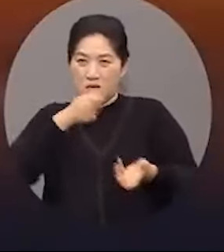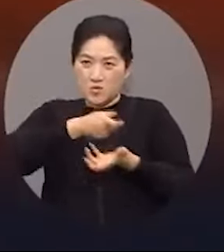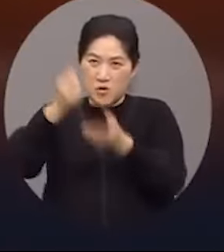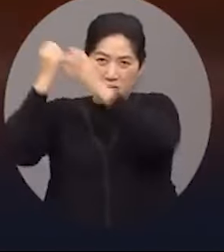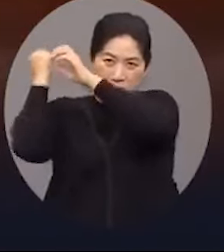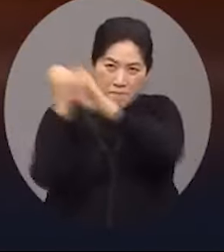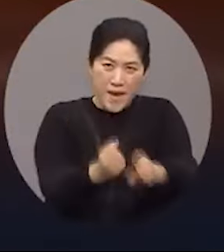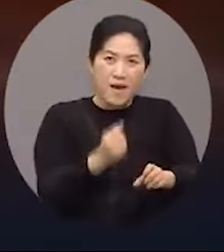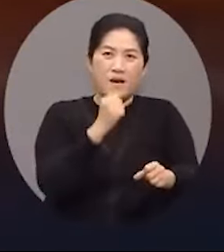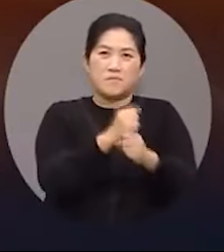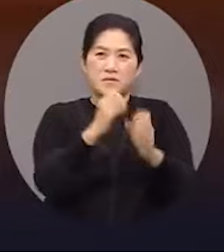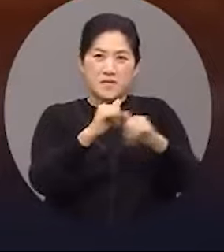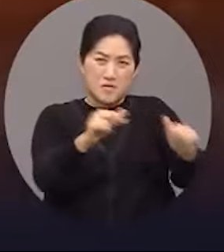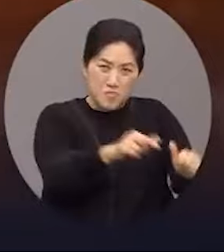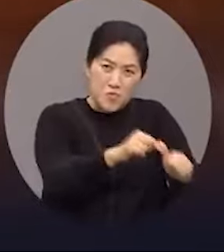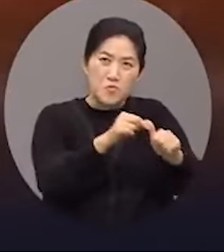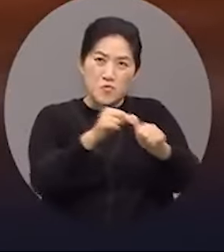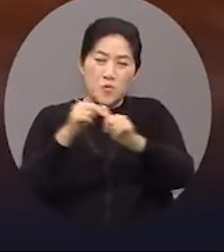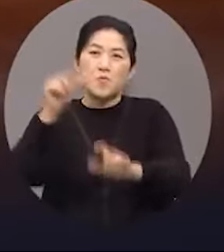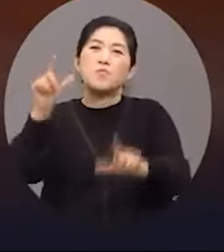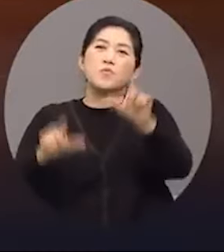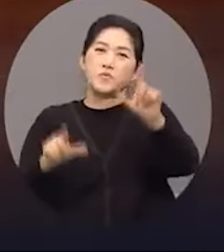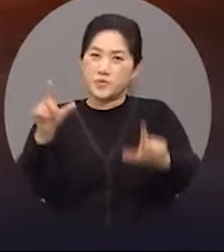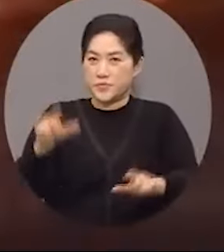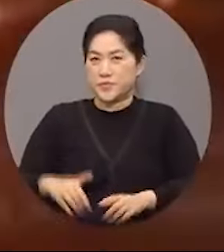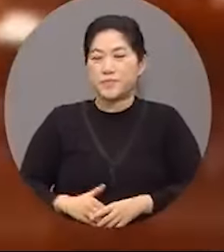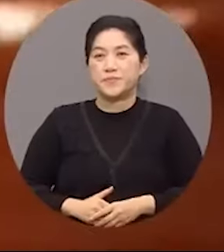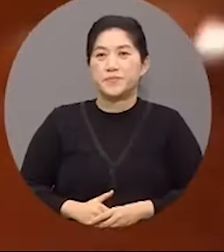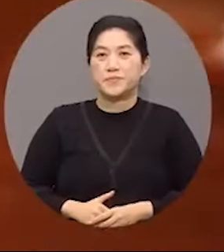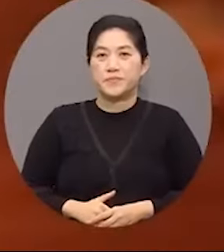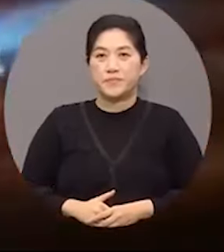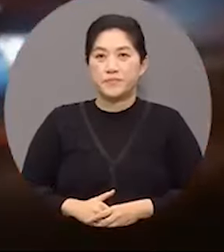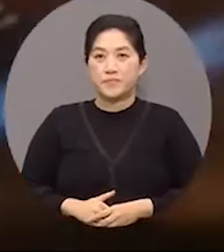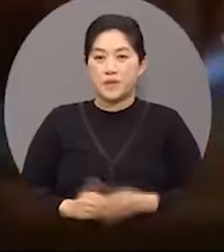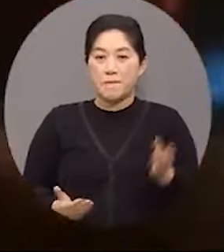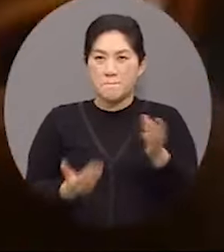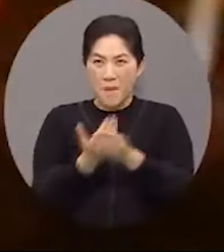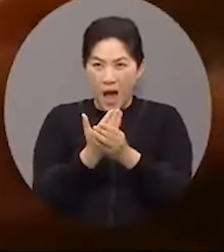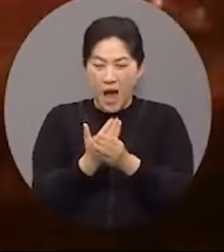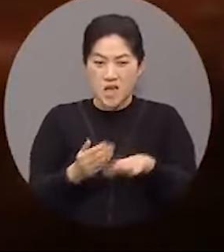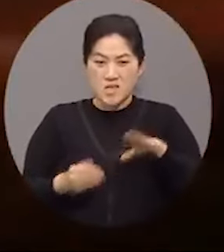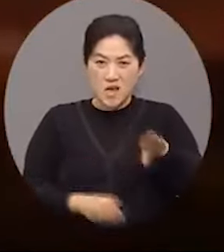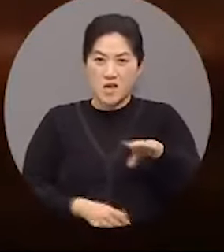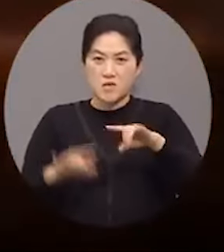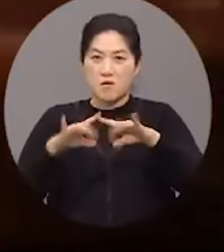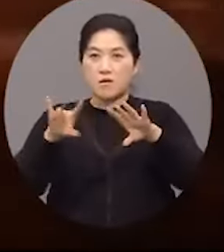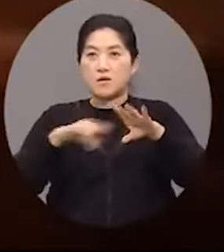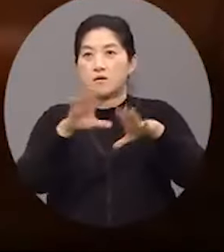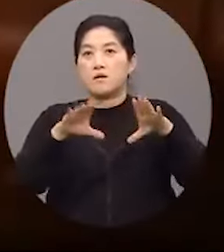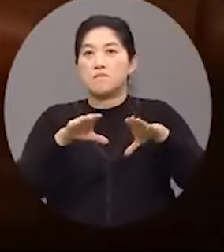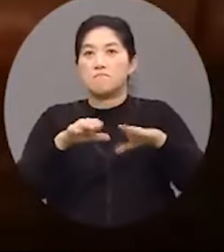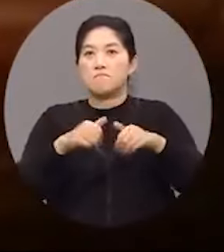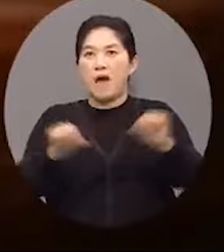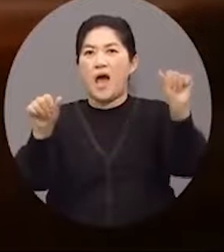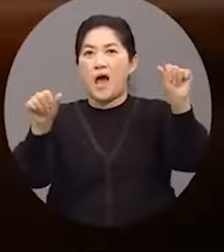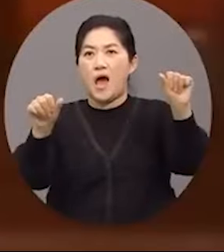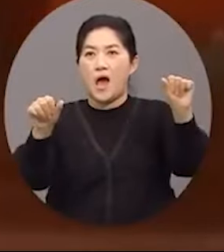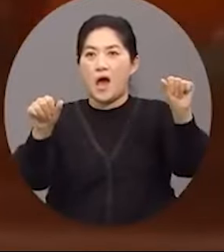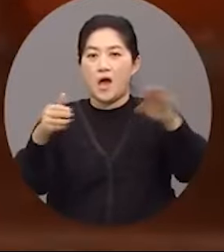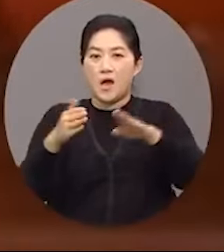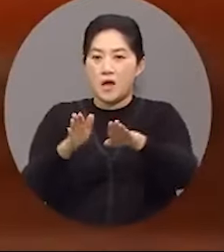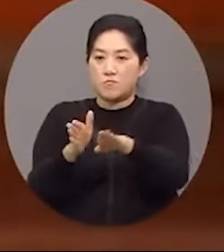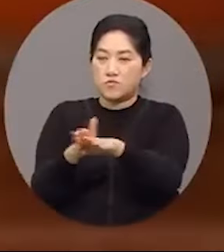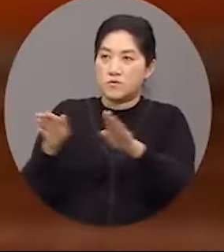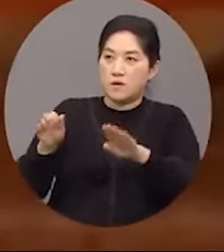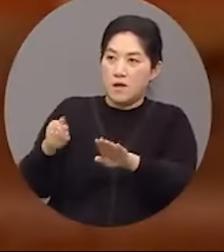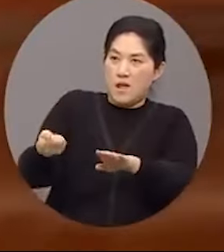깨면서 사람을 구하고 있는 그런 모습이었어요. 사고로 차량의 전기장치가 모두 고장나면서 문을